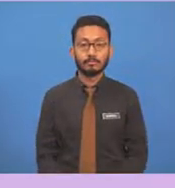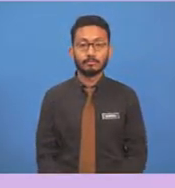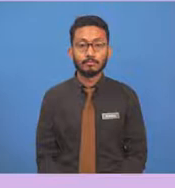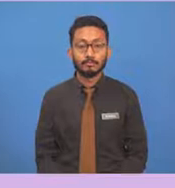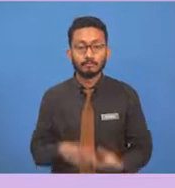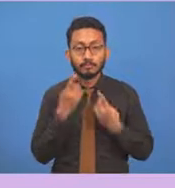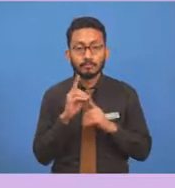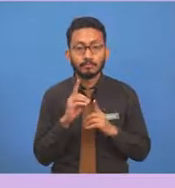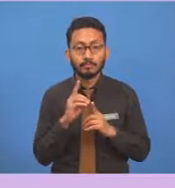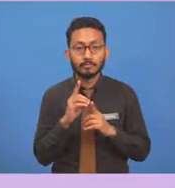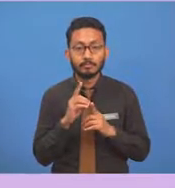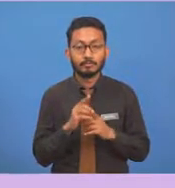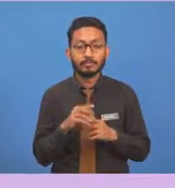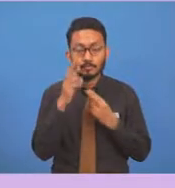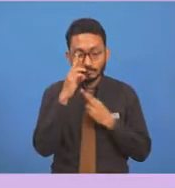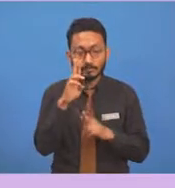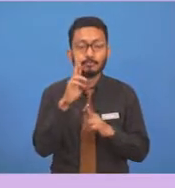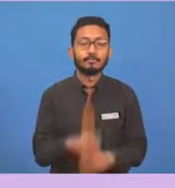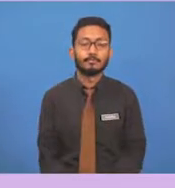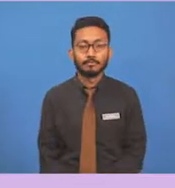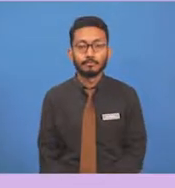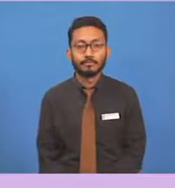Jawapannya, hormat.